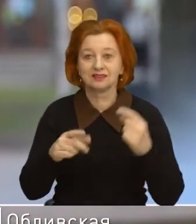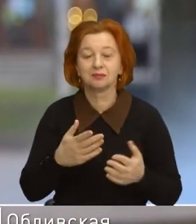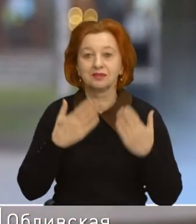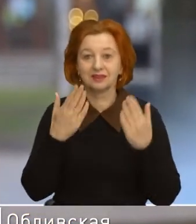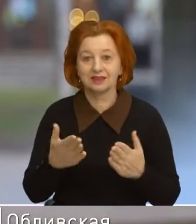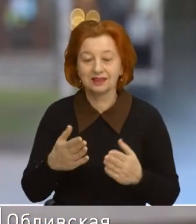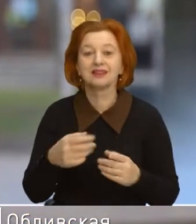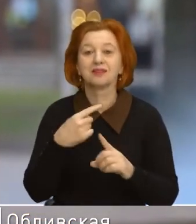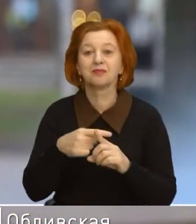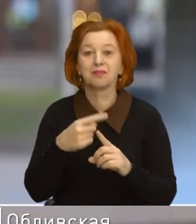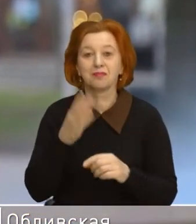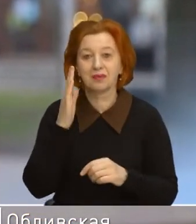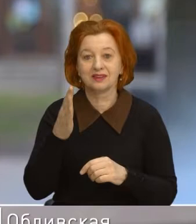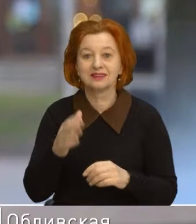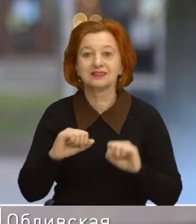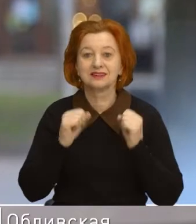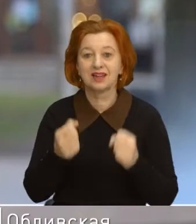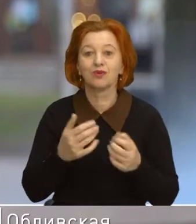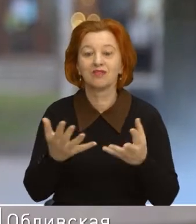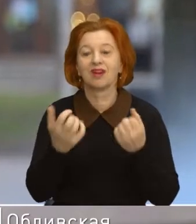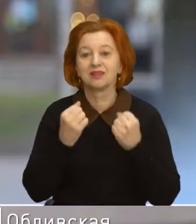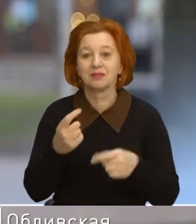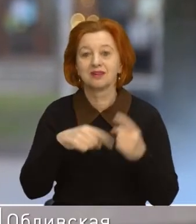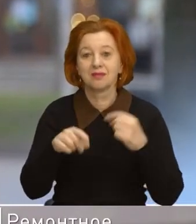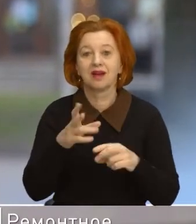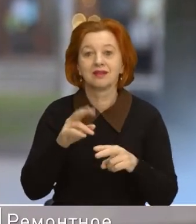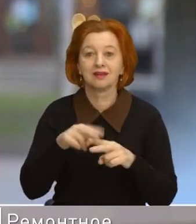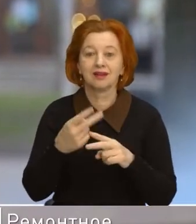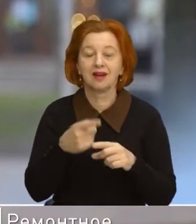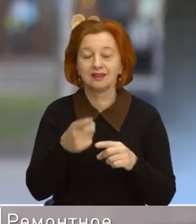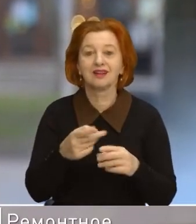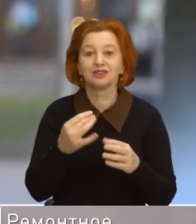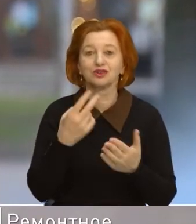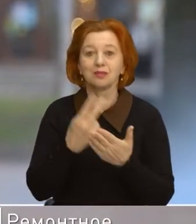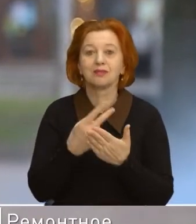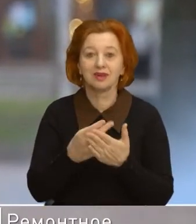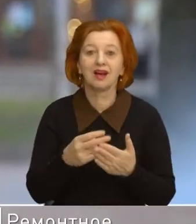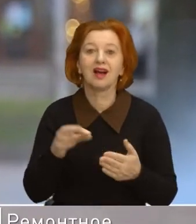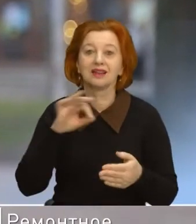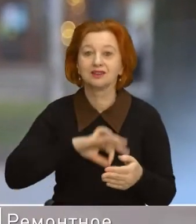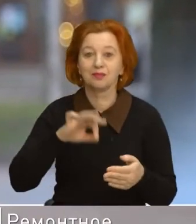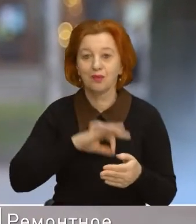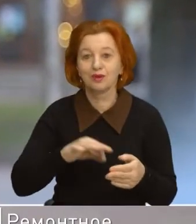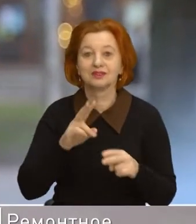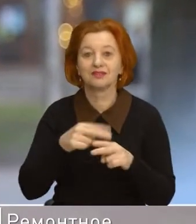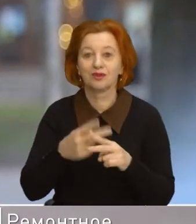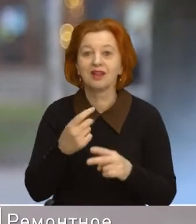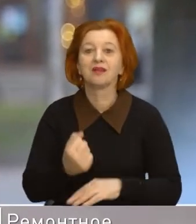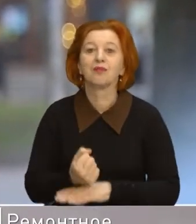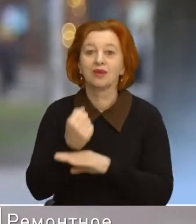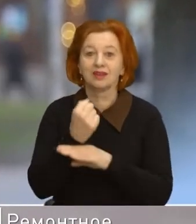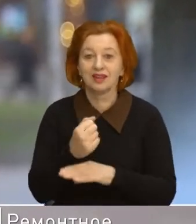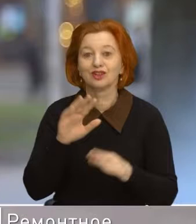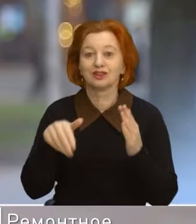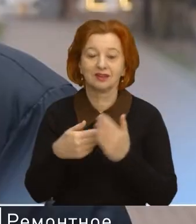с позитивом больше, стараюсь воспринимать это именно вот как новый опыт, который изменяет тебя каждый раз, когда ты сталкиваешься с